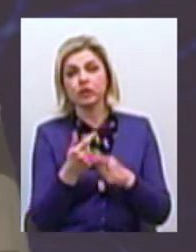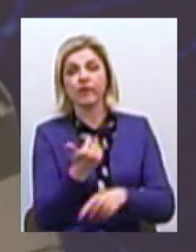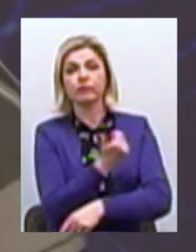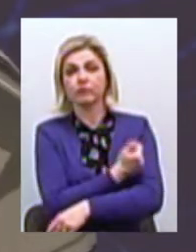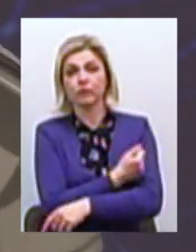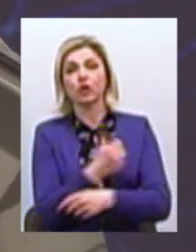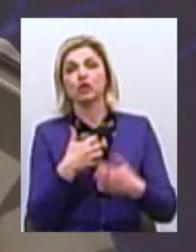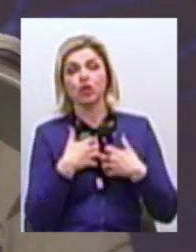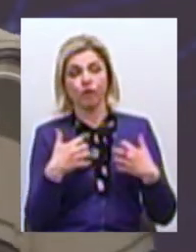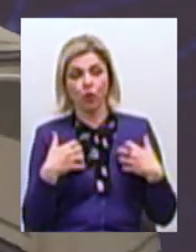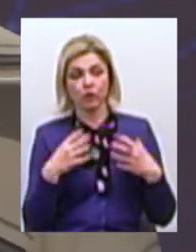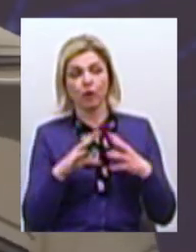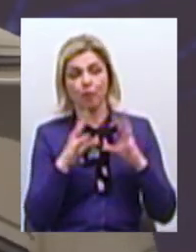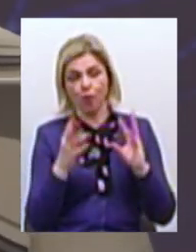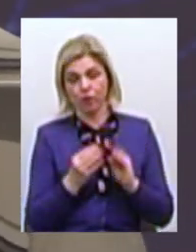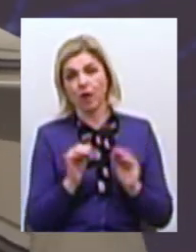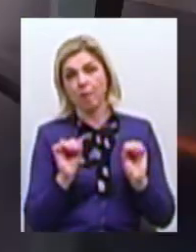принципе, я сейчас могу